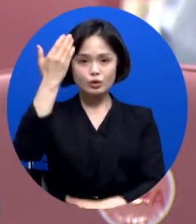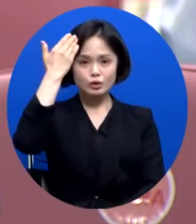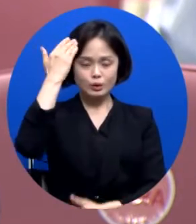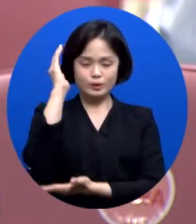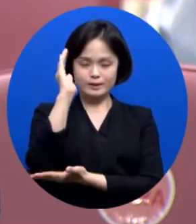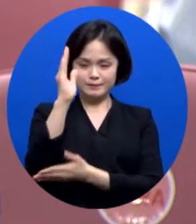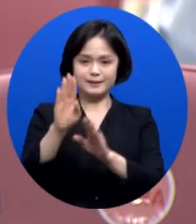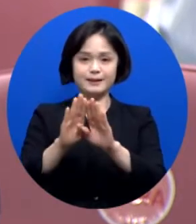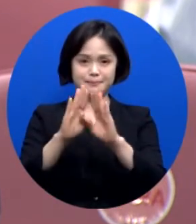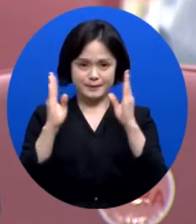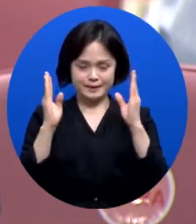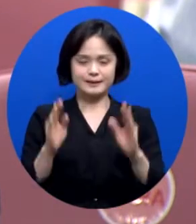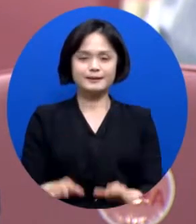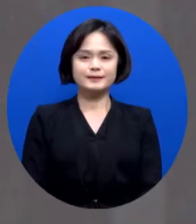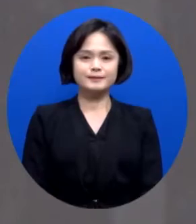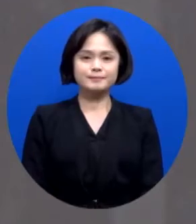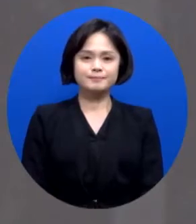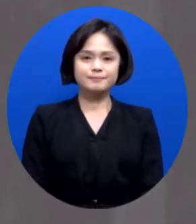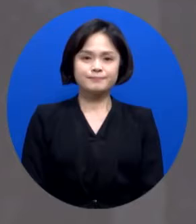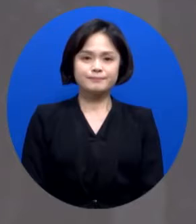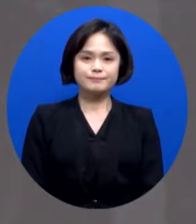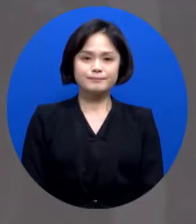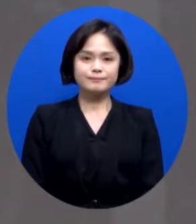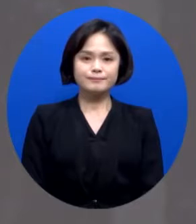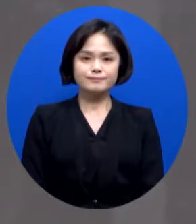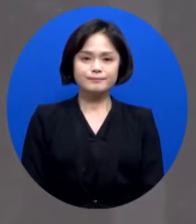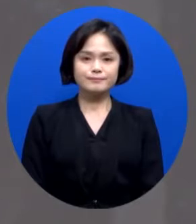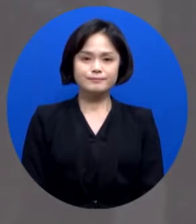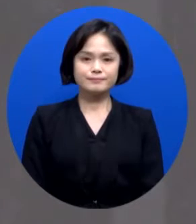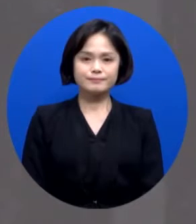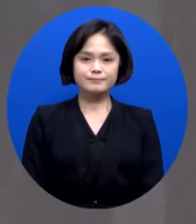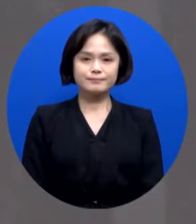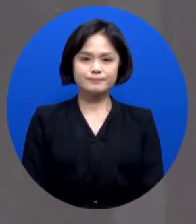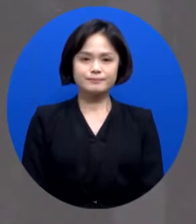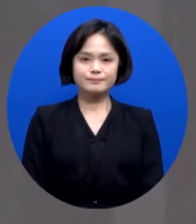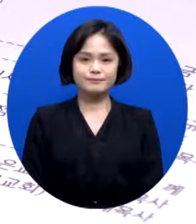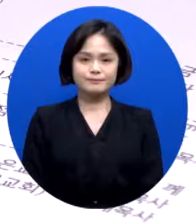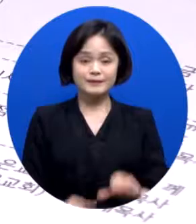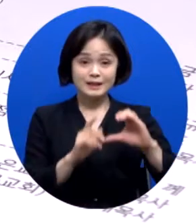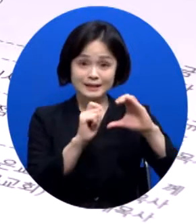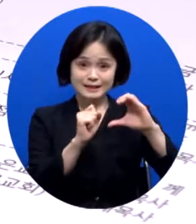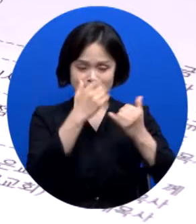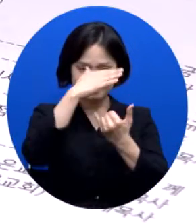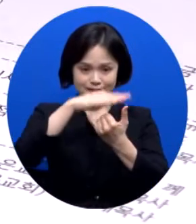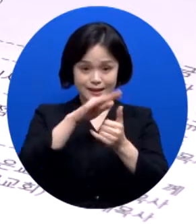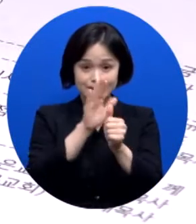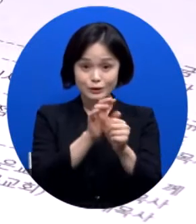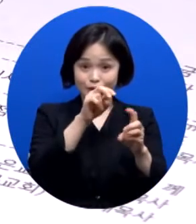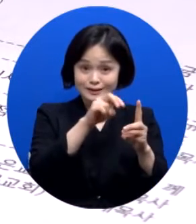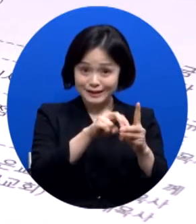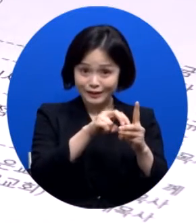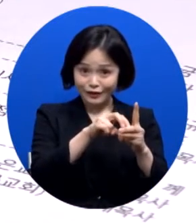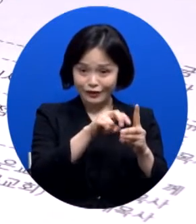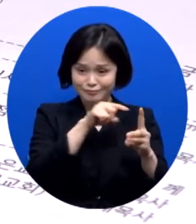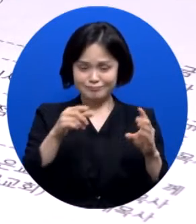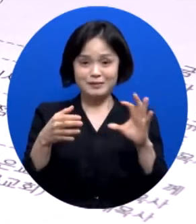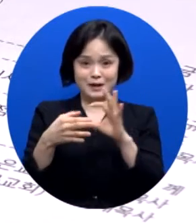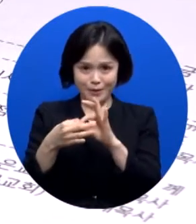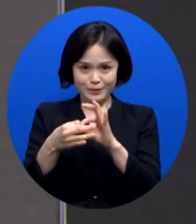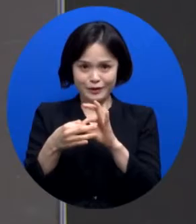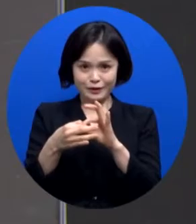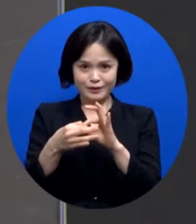구미 시민교회에서 열렸습니다. CTS 다음세대 지원센터의 협력으로 열린 이번 세미나는